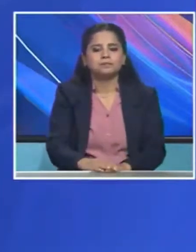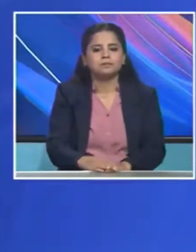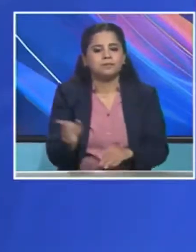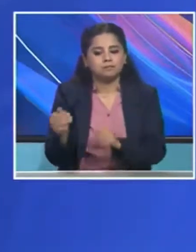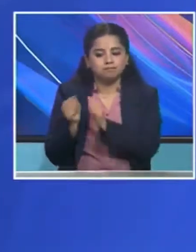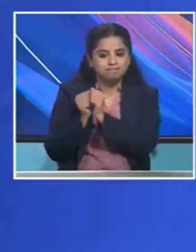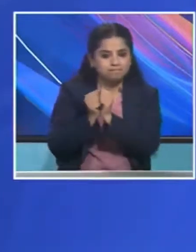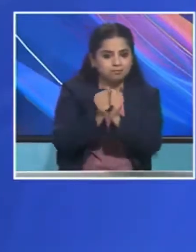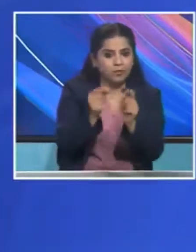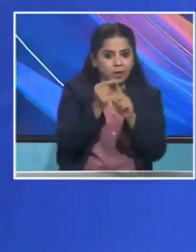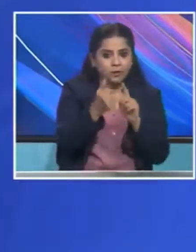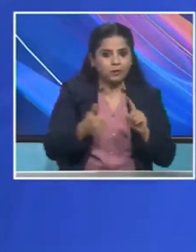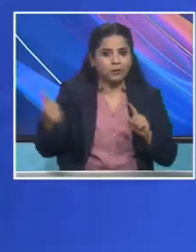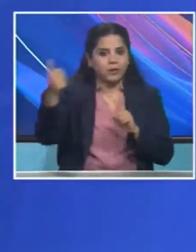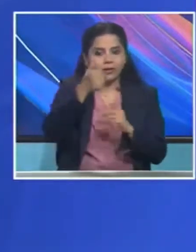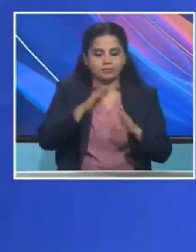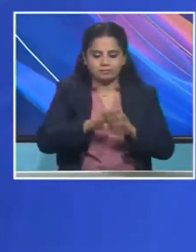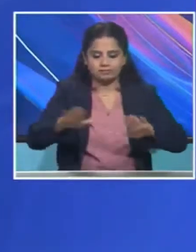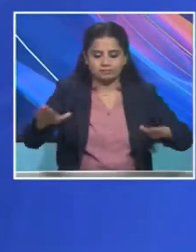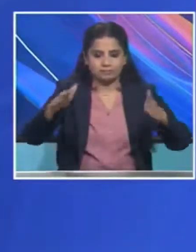towards the President's study,